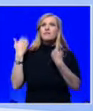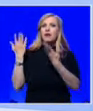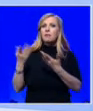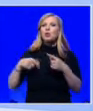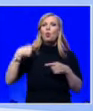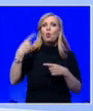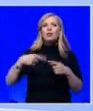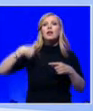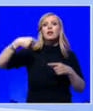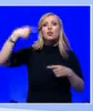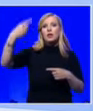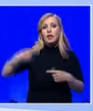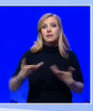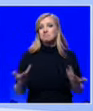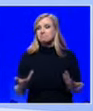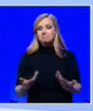други ден.